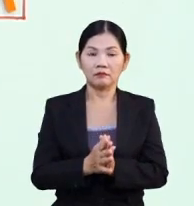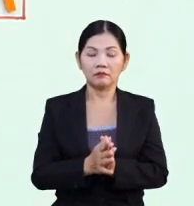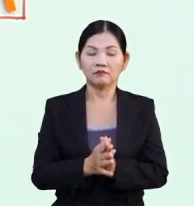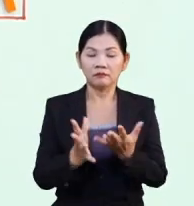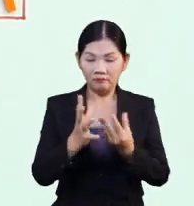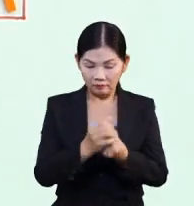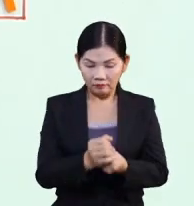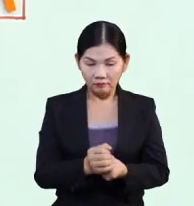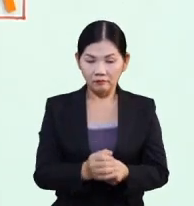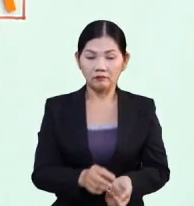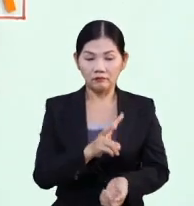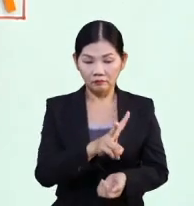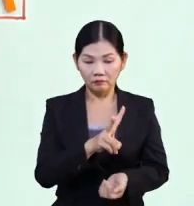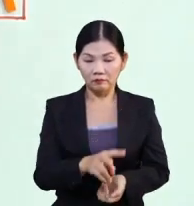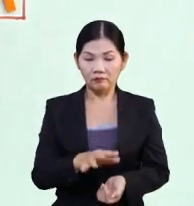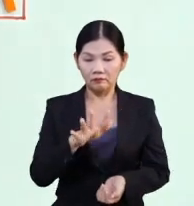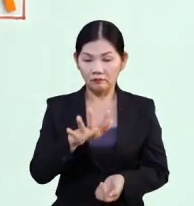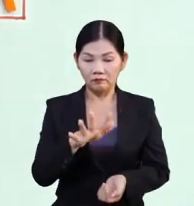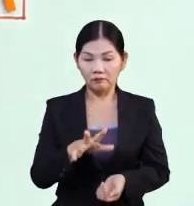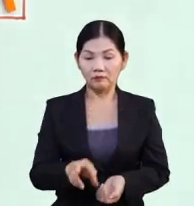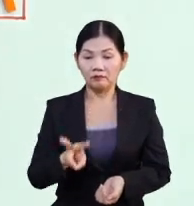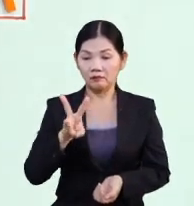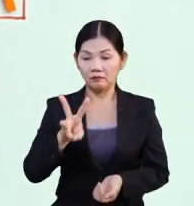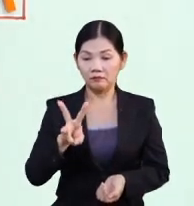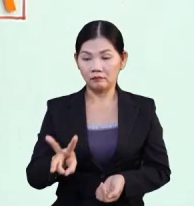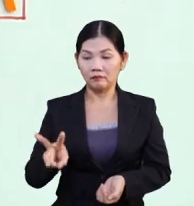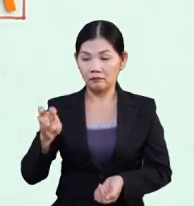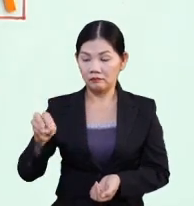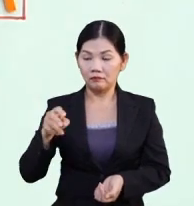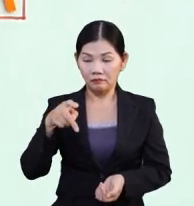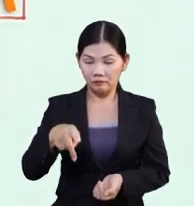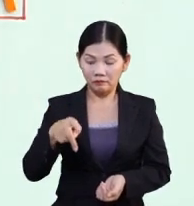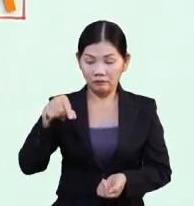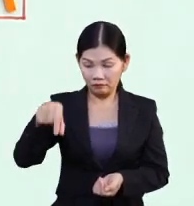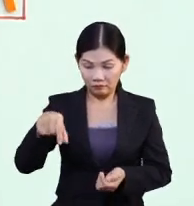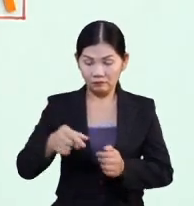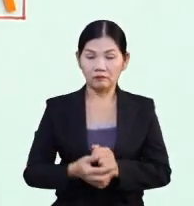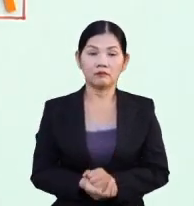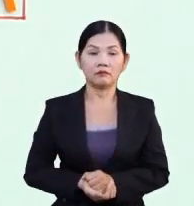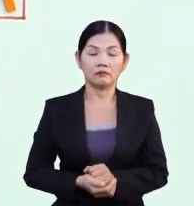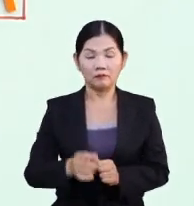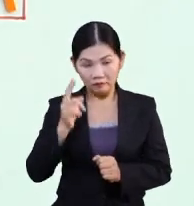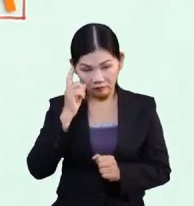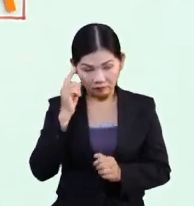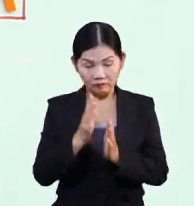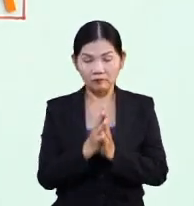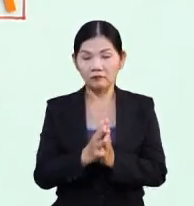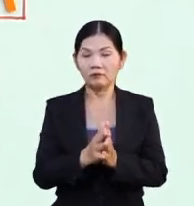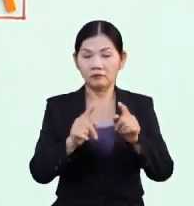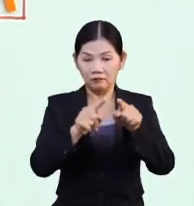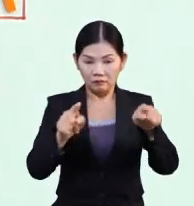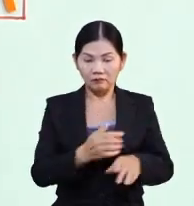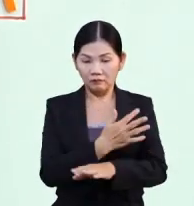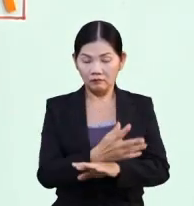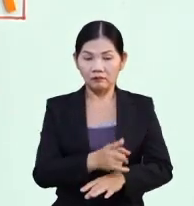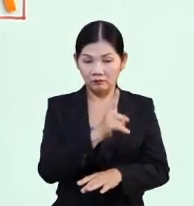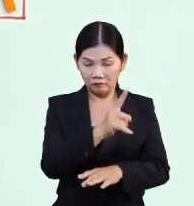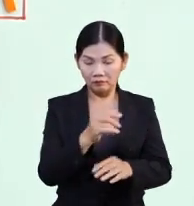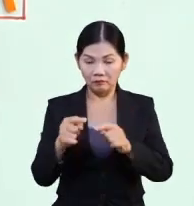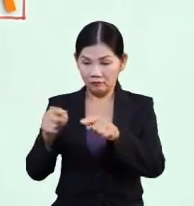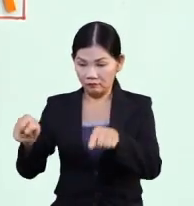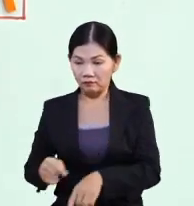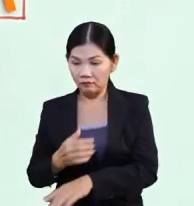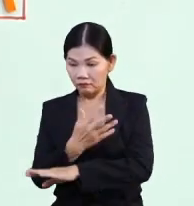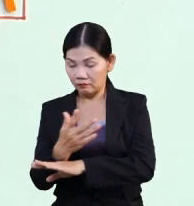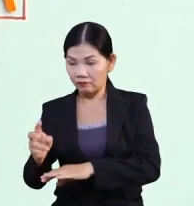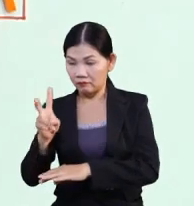ផ្ដល់ផលសណ្ដែកបានទម្ងន់ ចា 2530 គីឡូក្រាម ចា អញ្ចឹងគាត់ដឹងថាចំការទី1 ផ្ដល់បានប៉ុណ្ណេះ